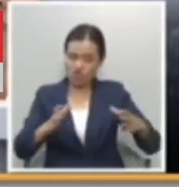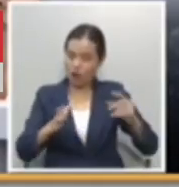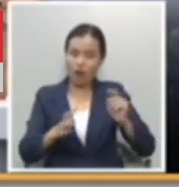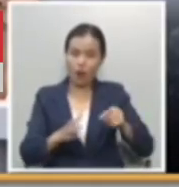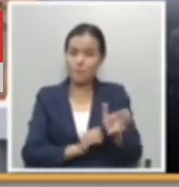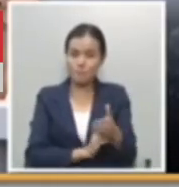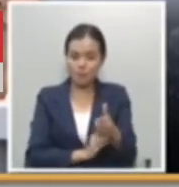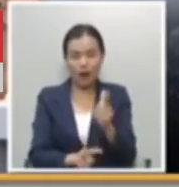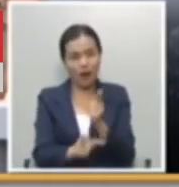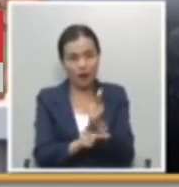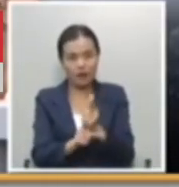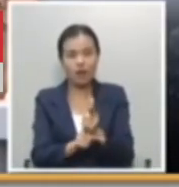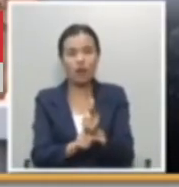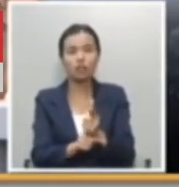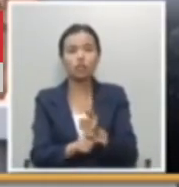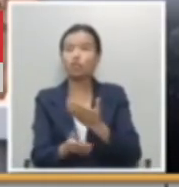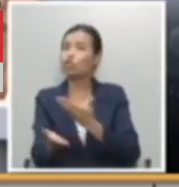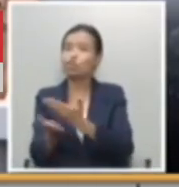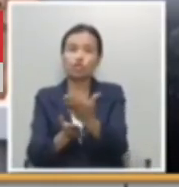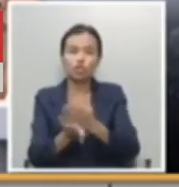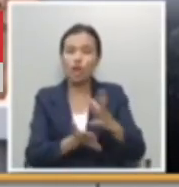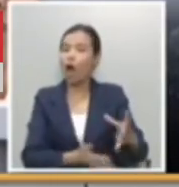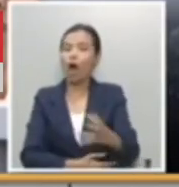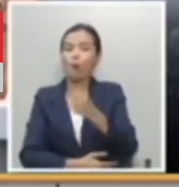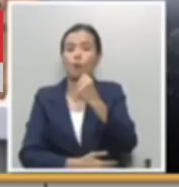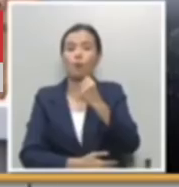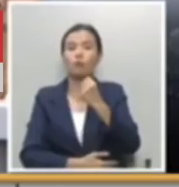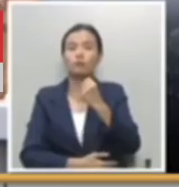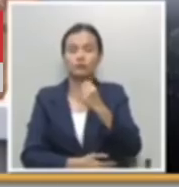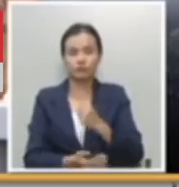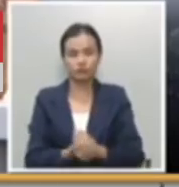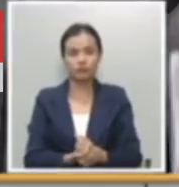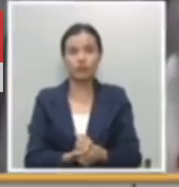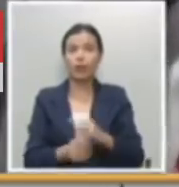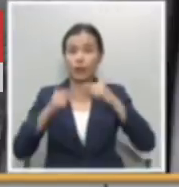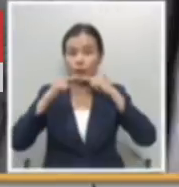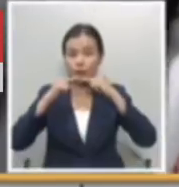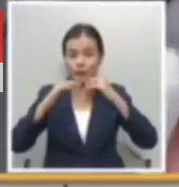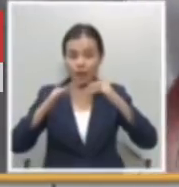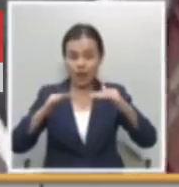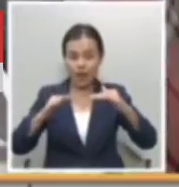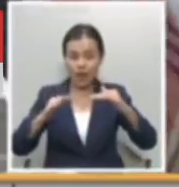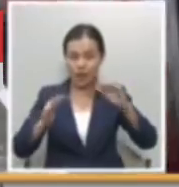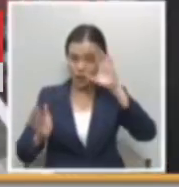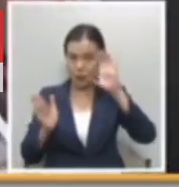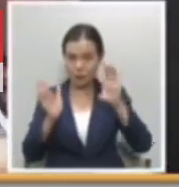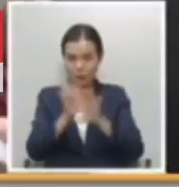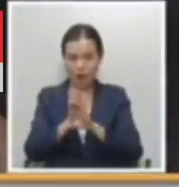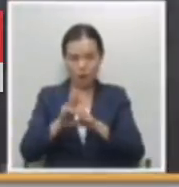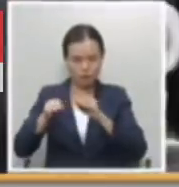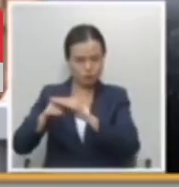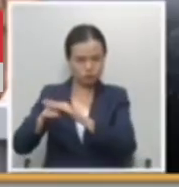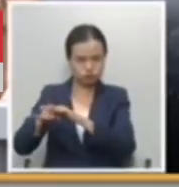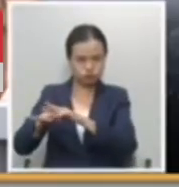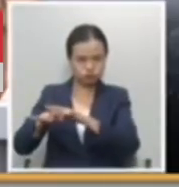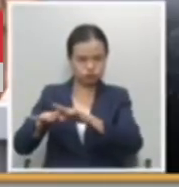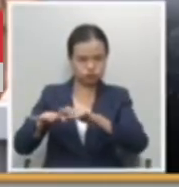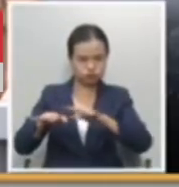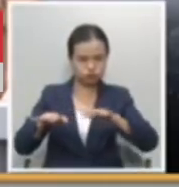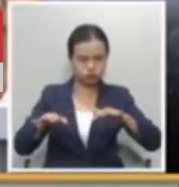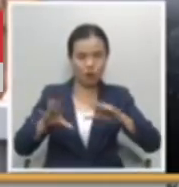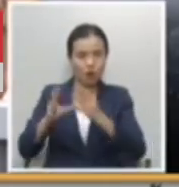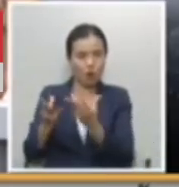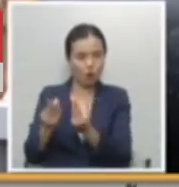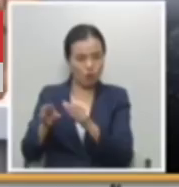วันนี้นายทุนคว้านซื้อไปหมดแล้วแล้วก็ถมทะเลนะครับท่านดูภาพนะครับนี่ถมทะเลเล